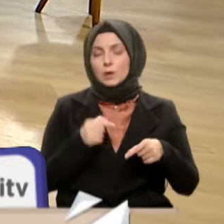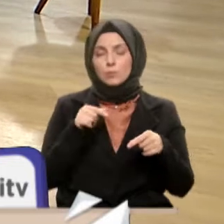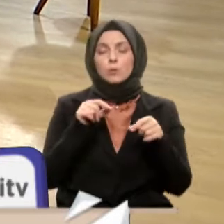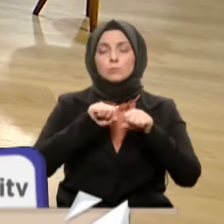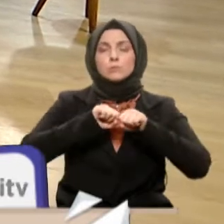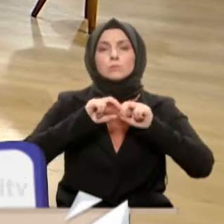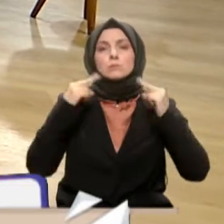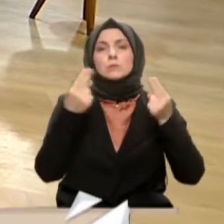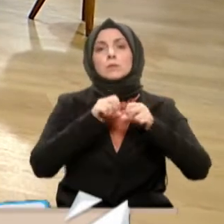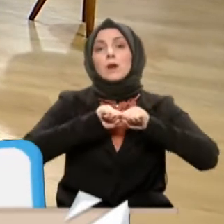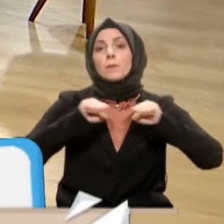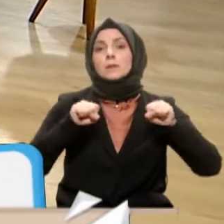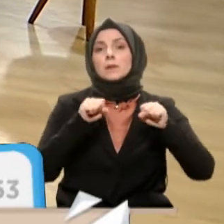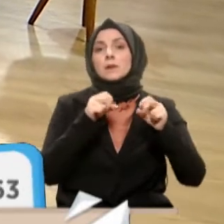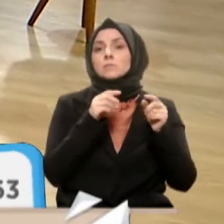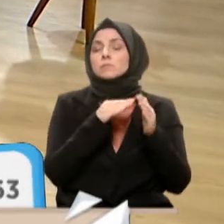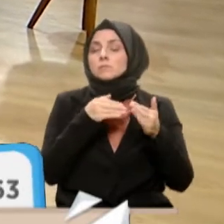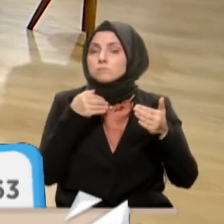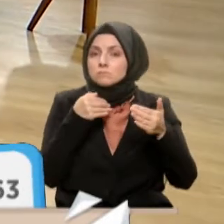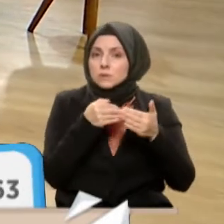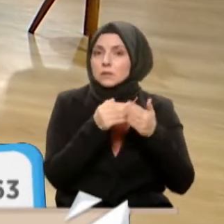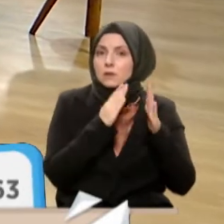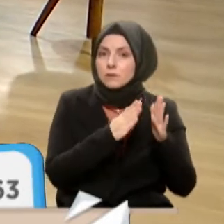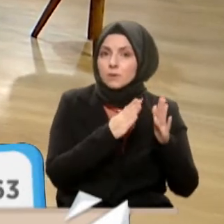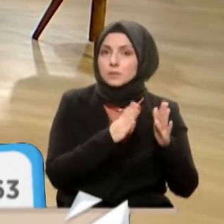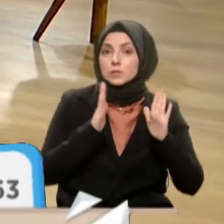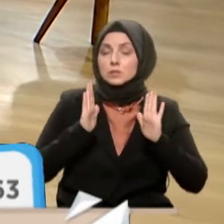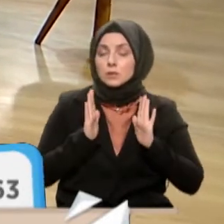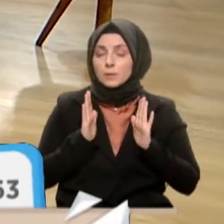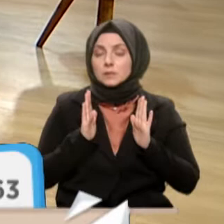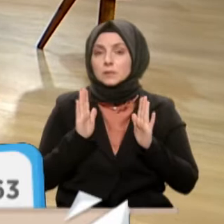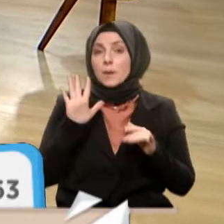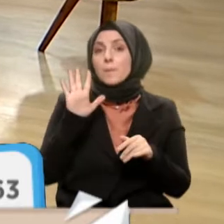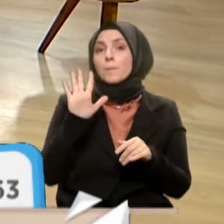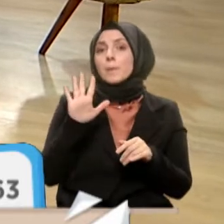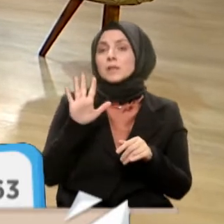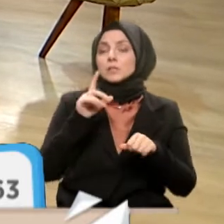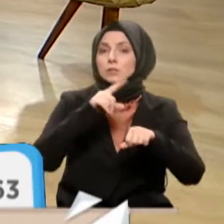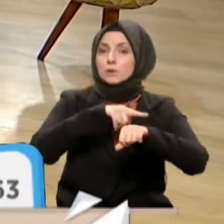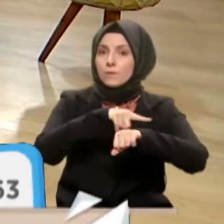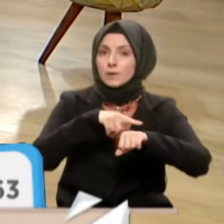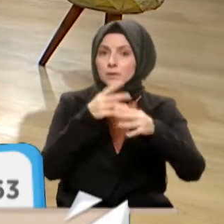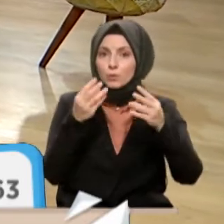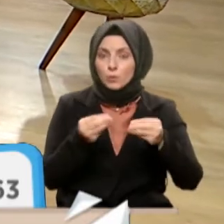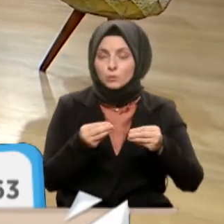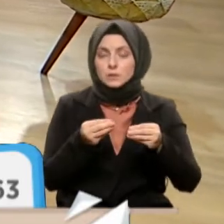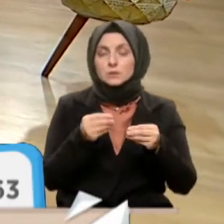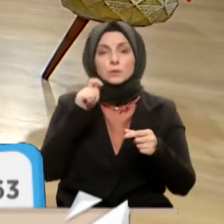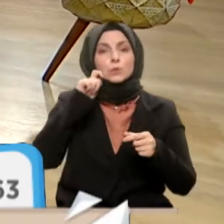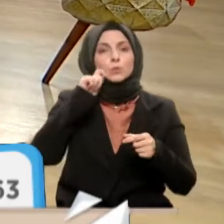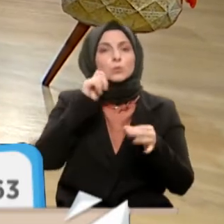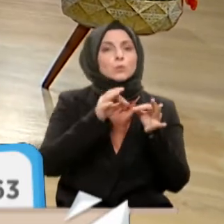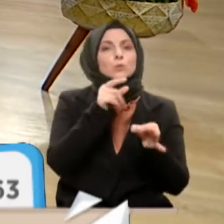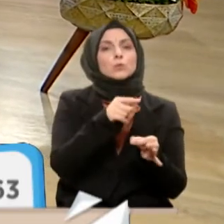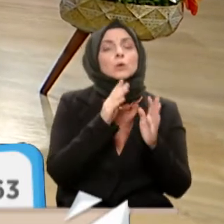bu namazın günde beş vakit olması kulun sürekli Allah'la haşır neşir olmasıdır onunla